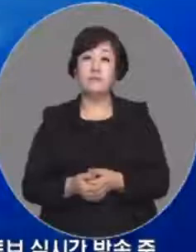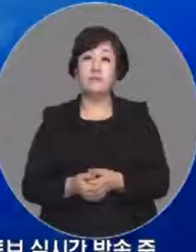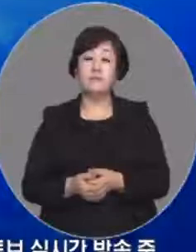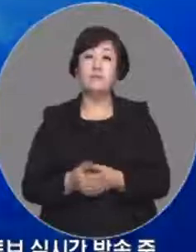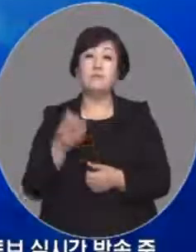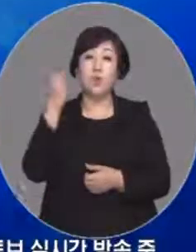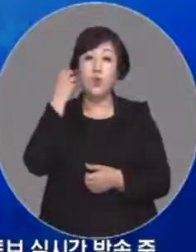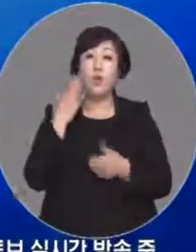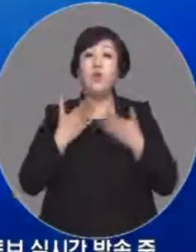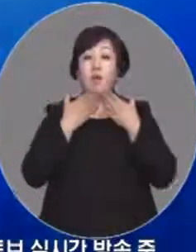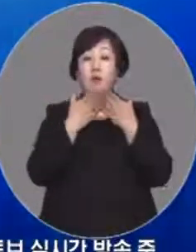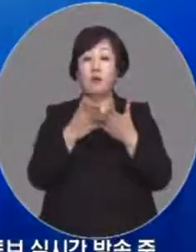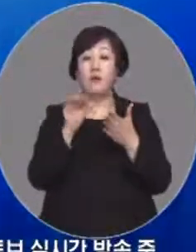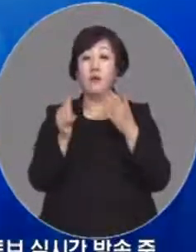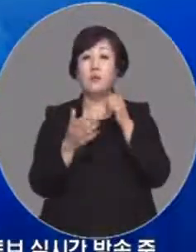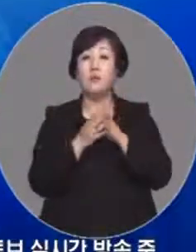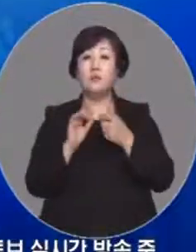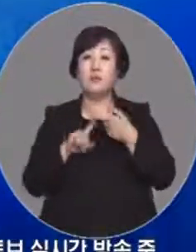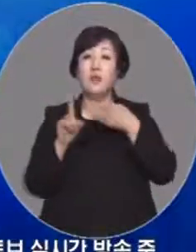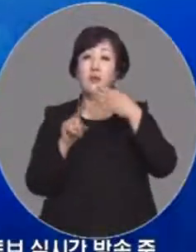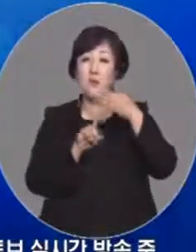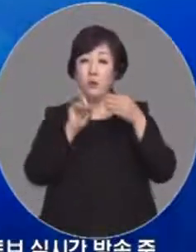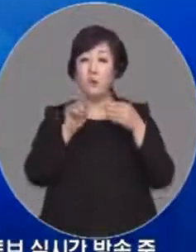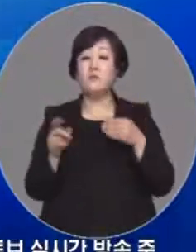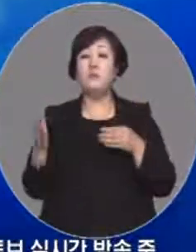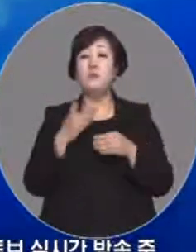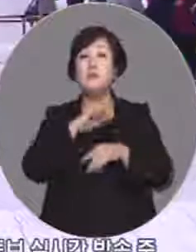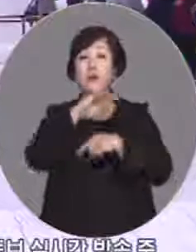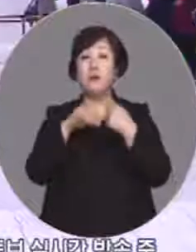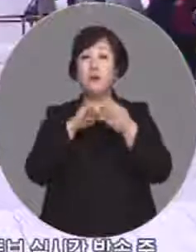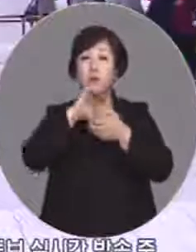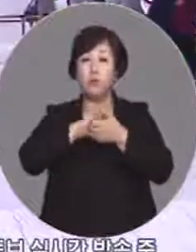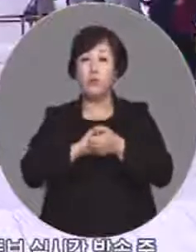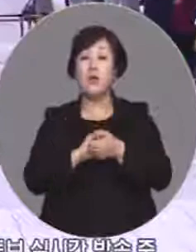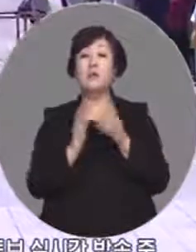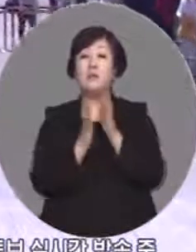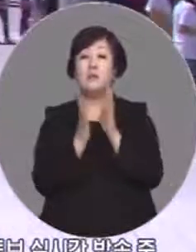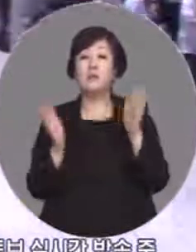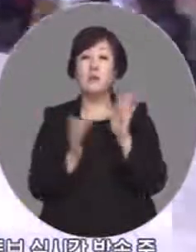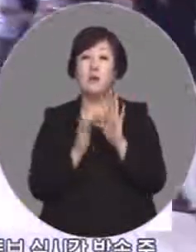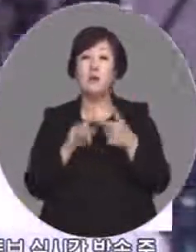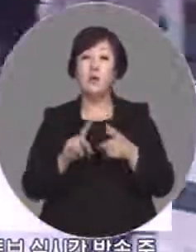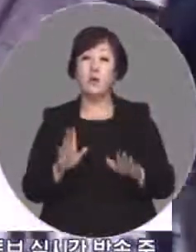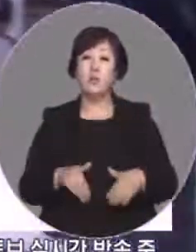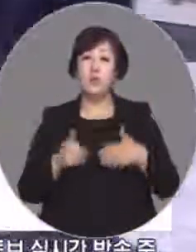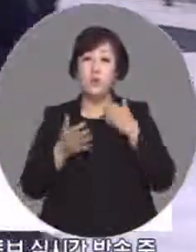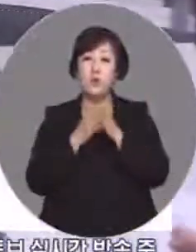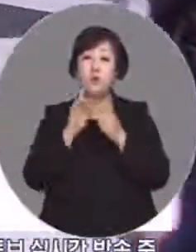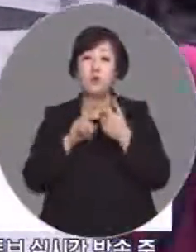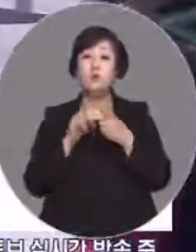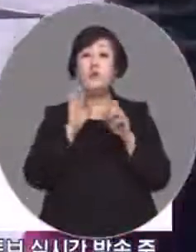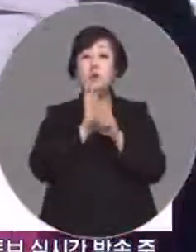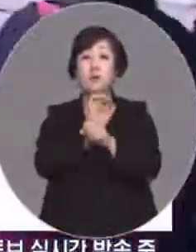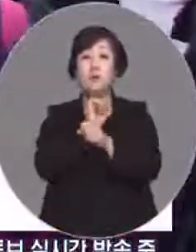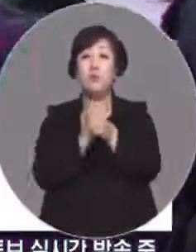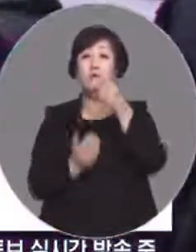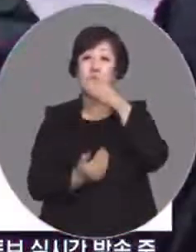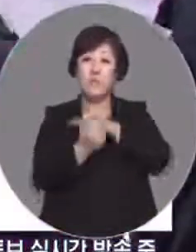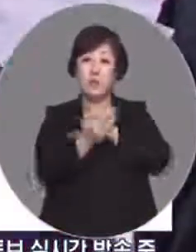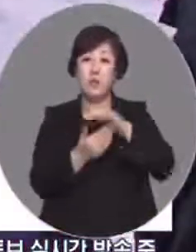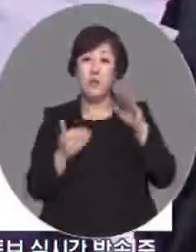고래 바다 여행 선의 다음 달 10일부터 전기 운항을 게시합니다 남구는 코론 알고 감염 예방을 위해